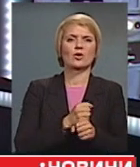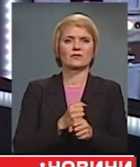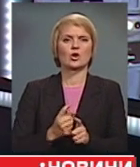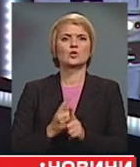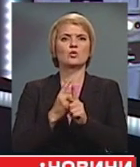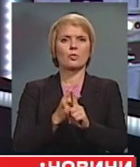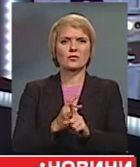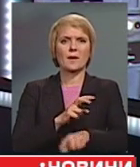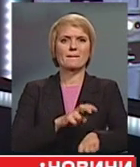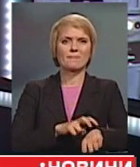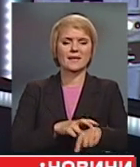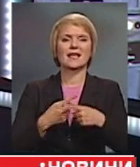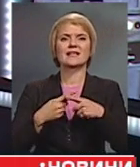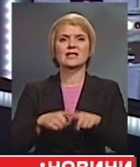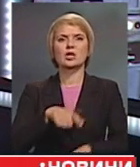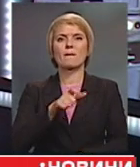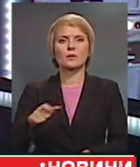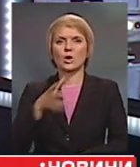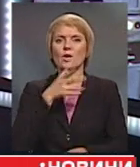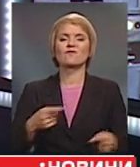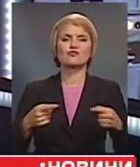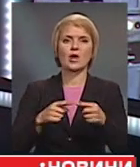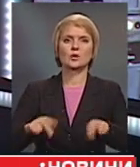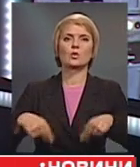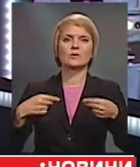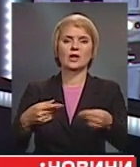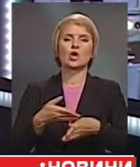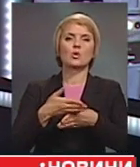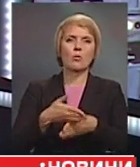персонал, щоб вчасно надати допомогу водіям, пояснюють у російському МНС.